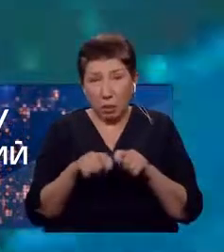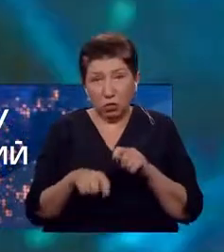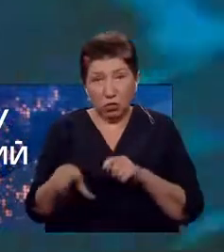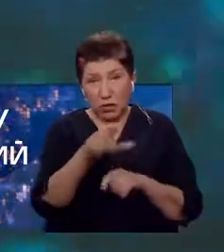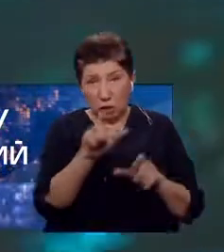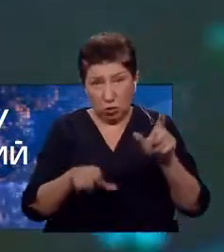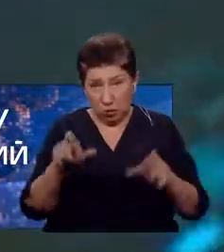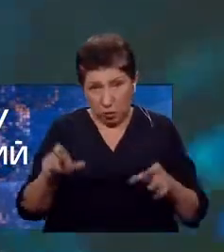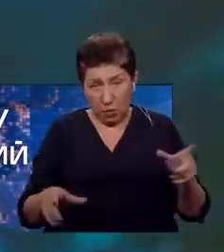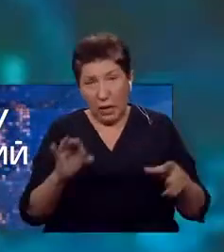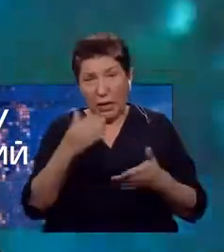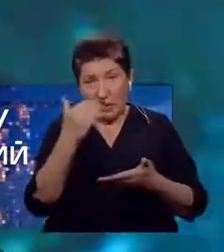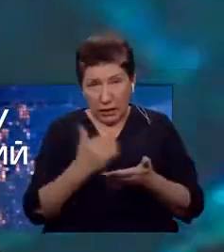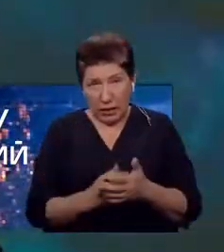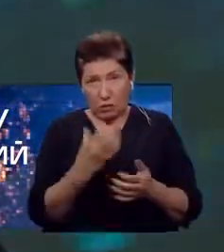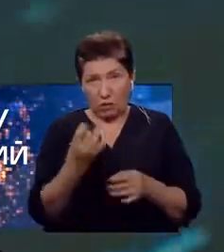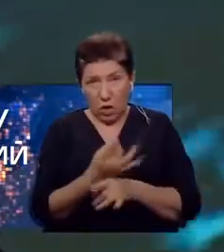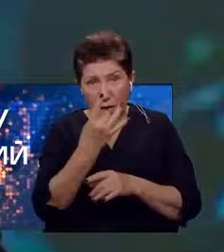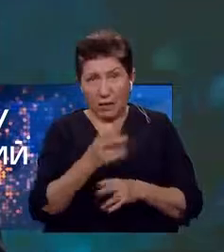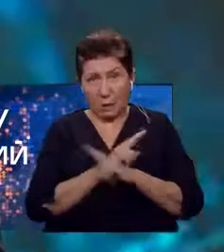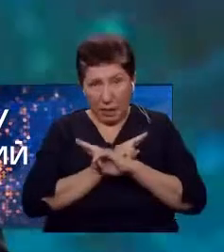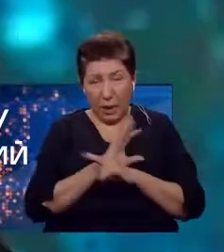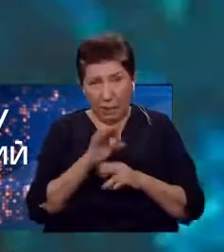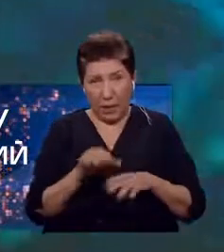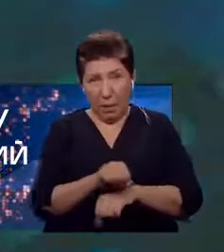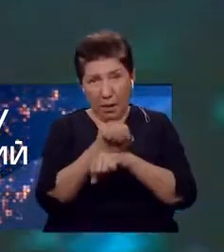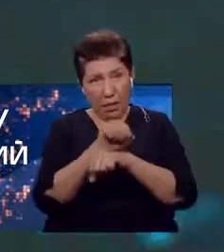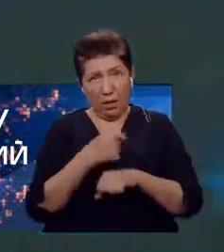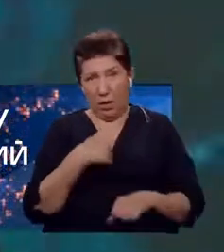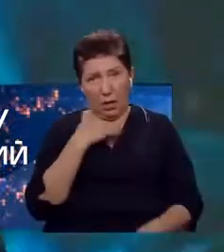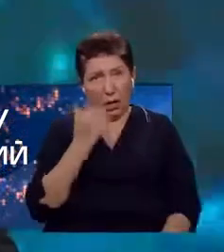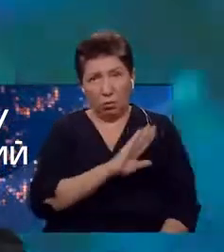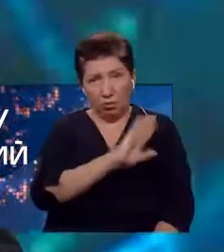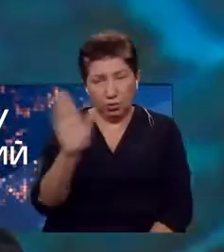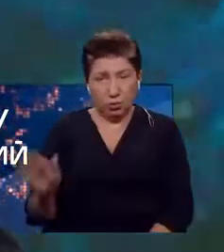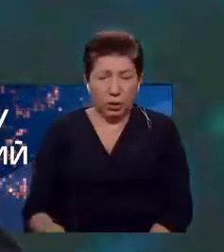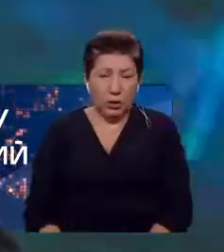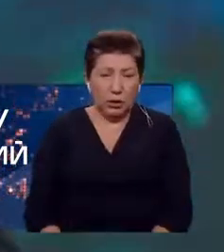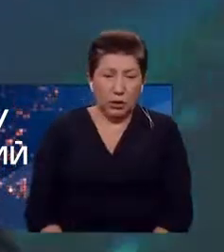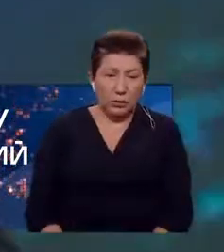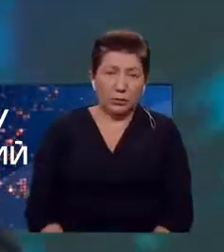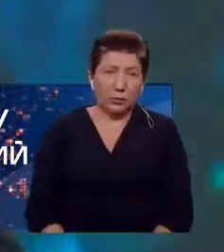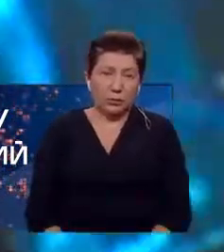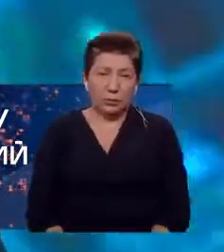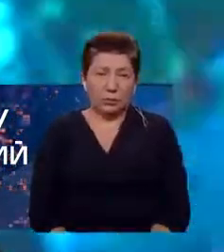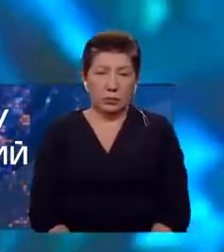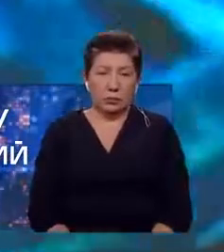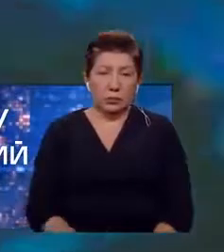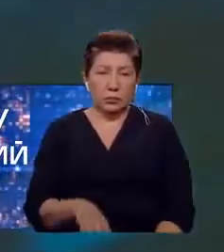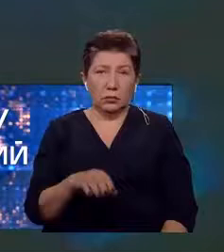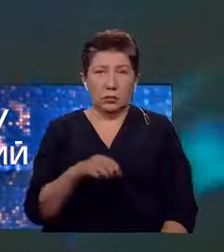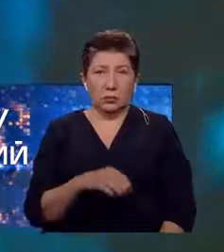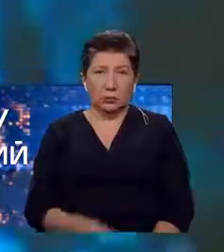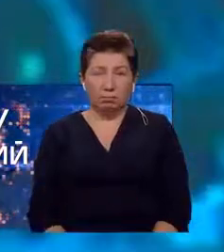з людьми і закінчувати ще одними смертями на Майдані дуже сильно б не хотілося. Це вже моя думка як громадянина України, не як голови